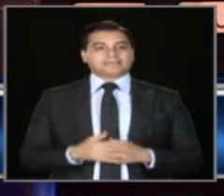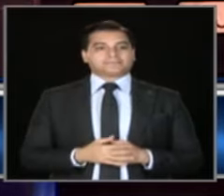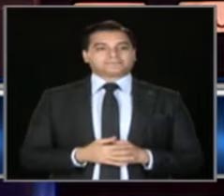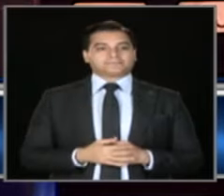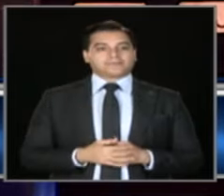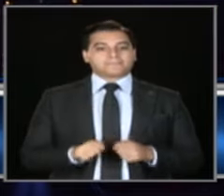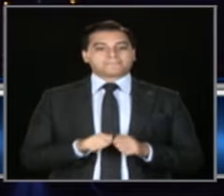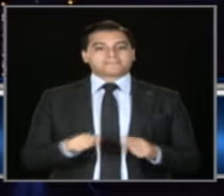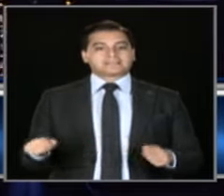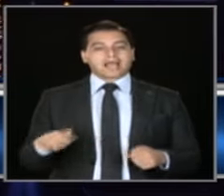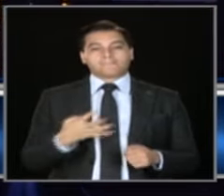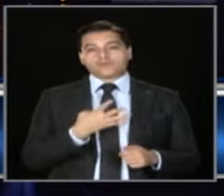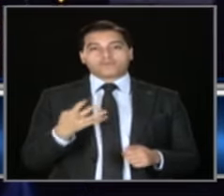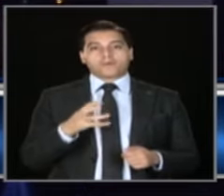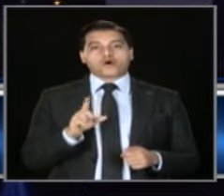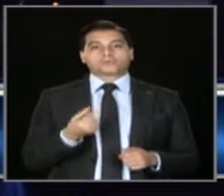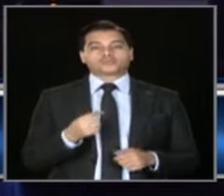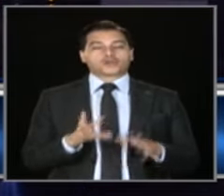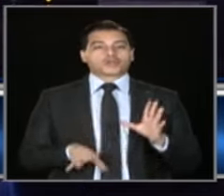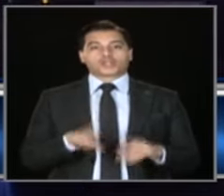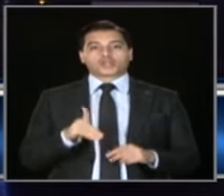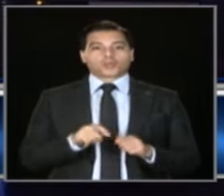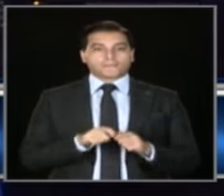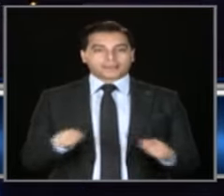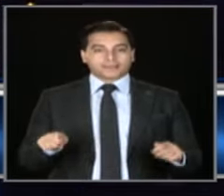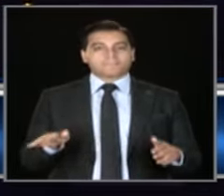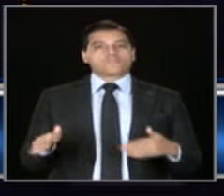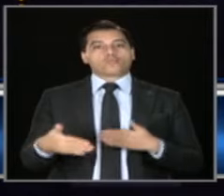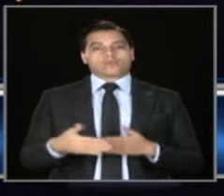على مساحة 415 كيلومتر مربع،